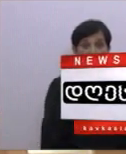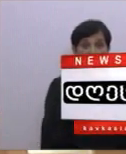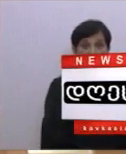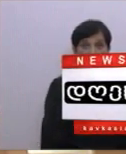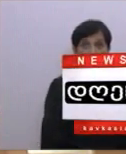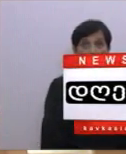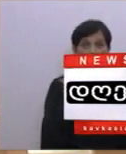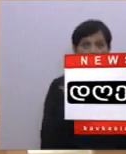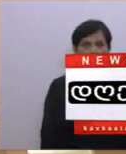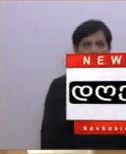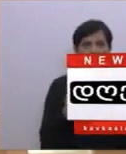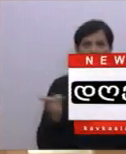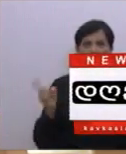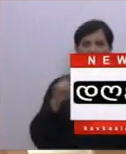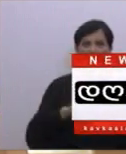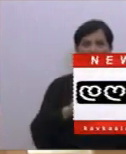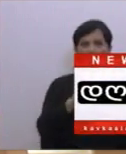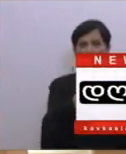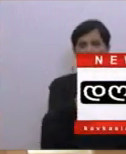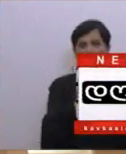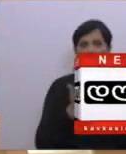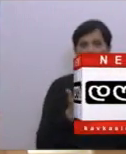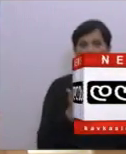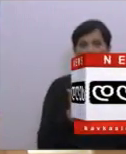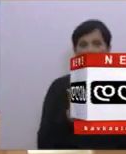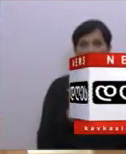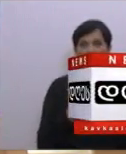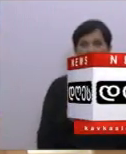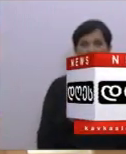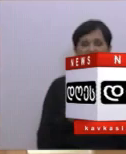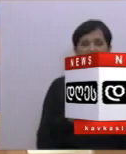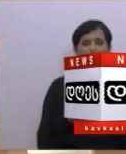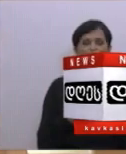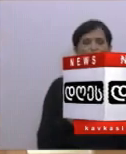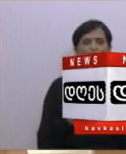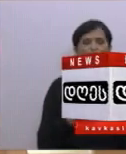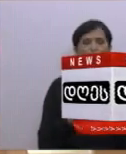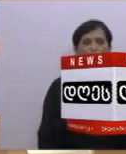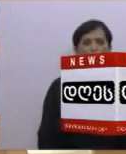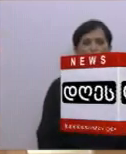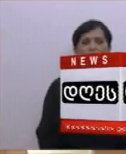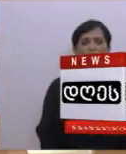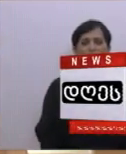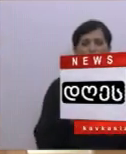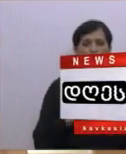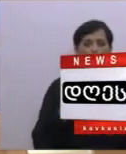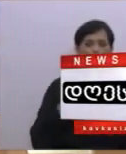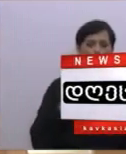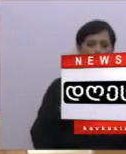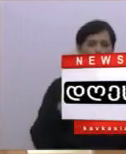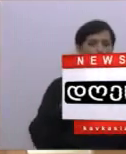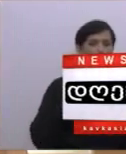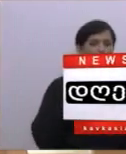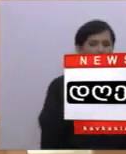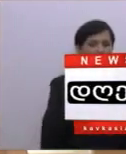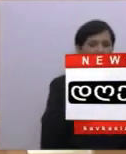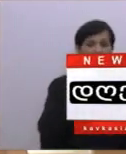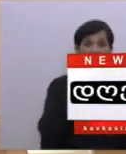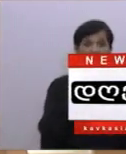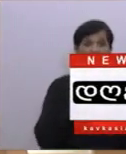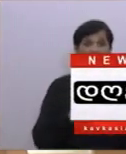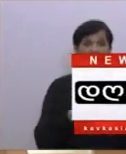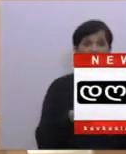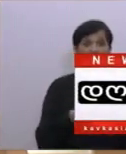წუთასვე ამასთან დაკავშირებით იბარებენ, იმიტომ კი არა რომ რეალური მოლოდინების შესახებ კითხვები გაჩნდეს, იმიტომ რომ